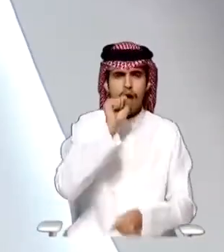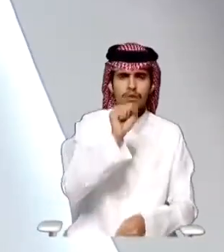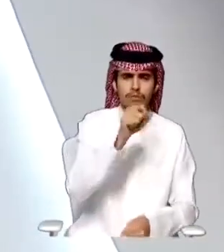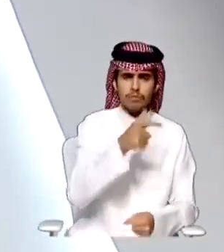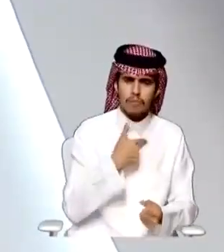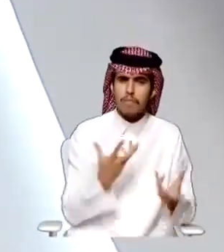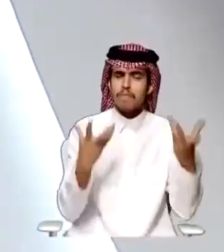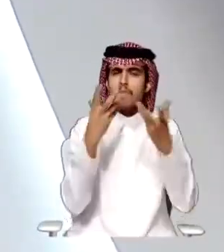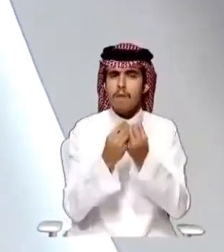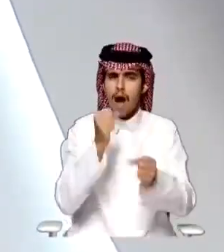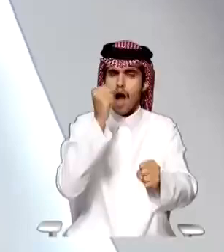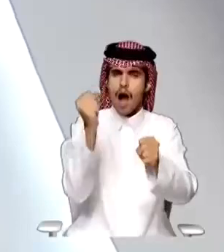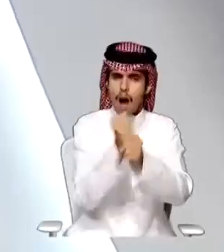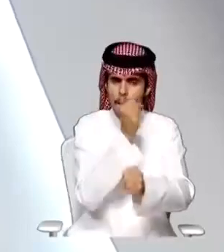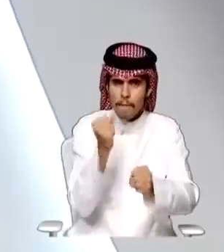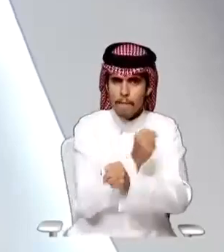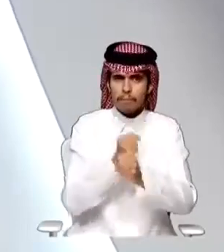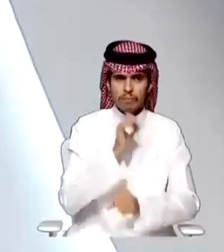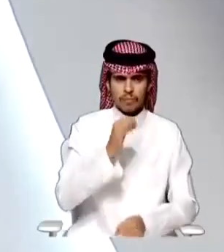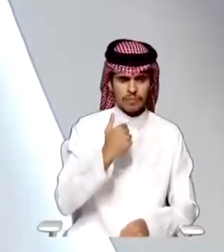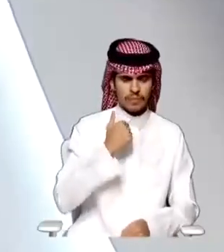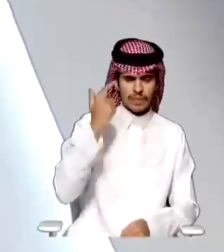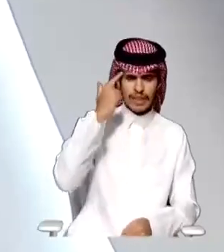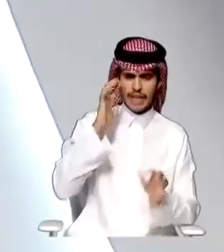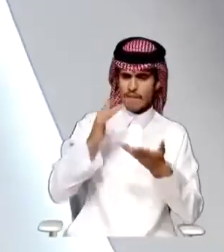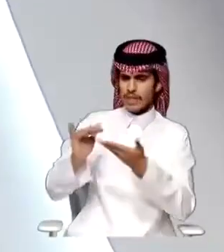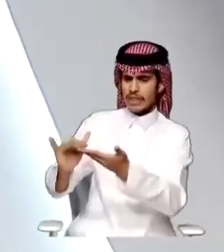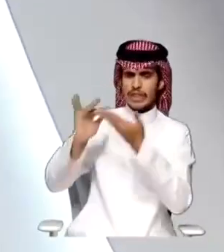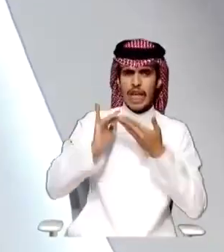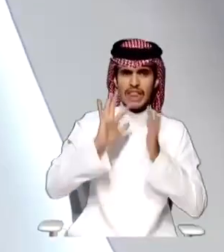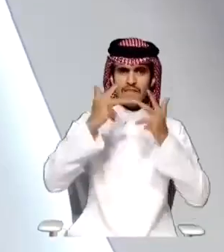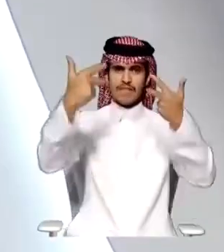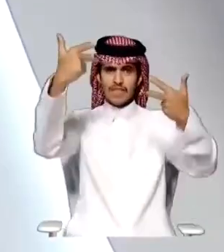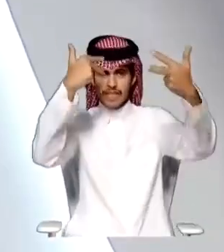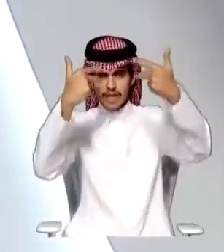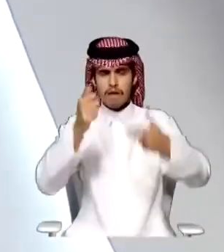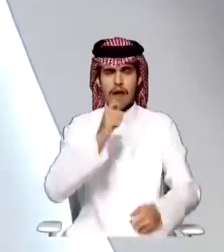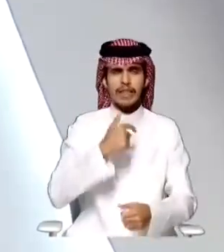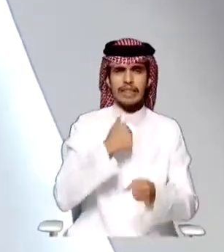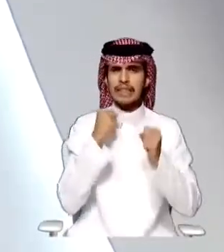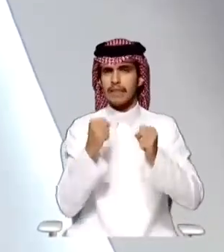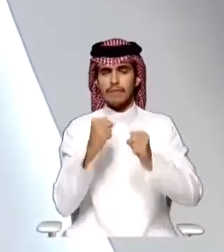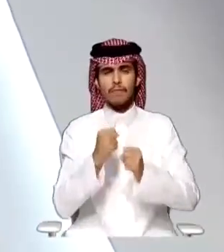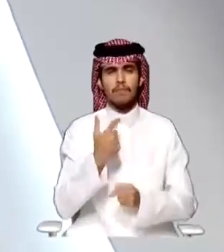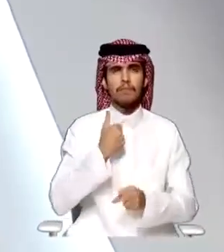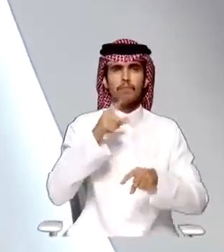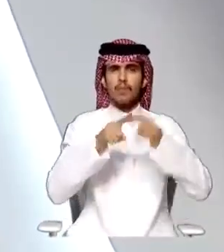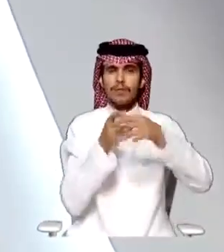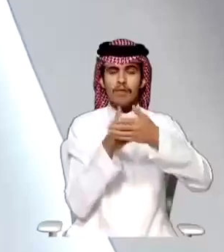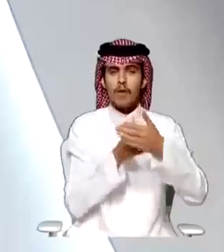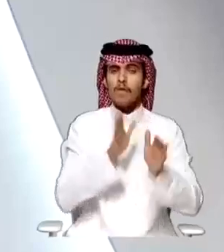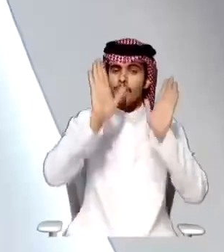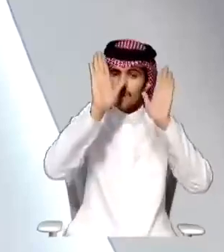عملت كنت لا استطيع ان احد يعني ممكن يساعدني في الاخراج او في التصوير فكنت اواجه اشكاليات كذلك هناك في